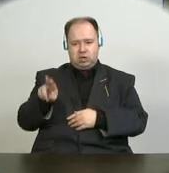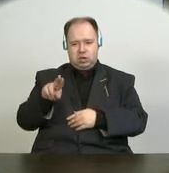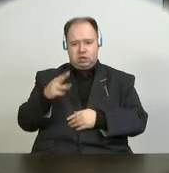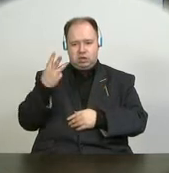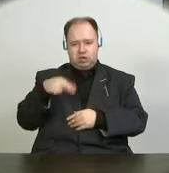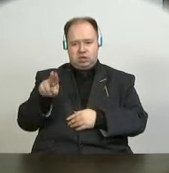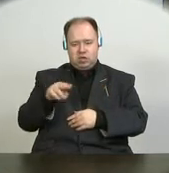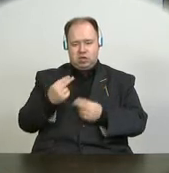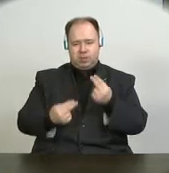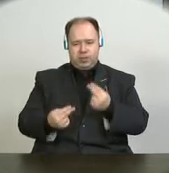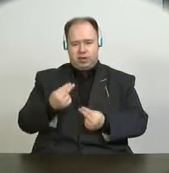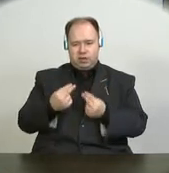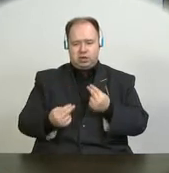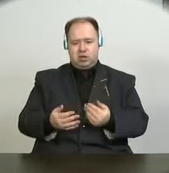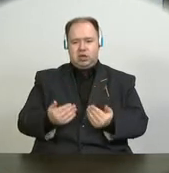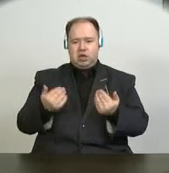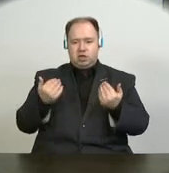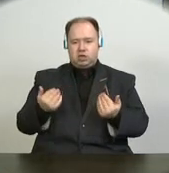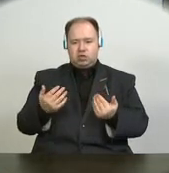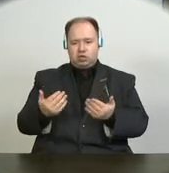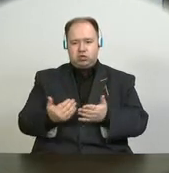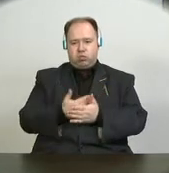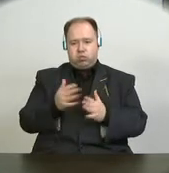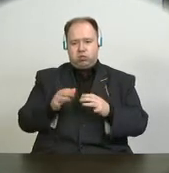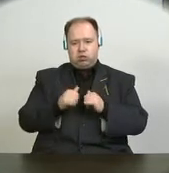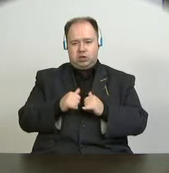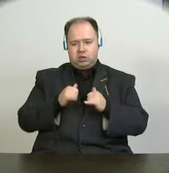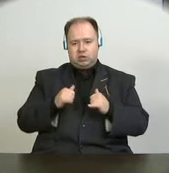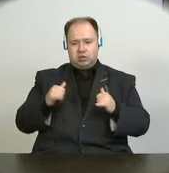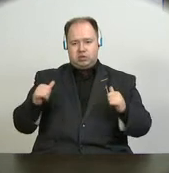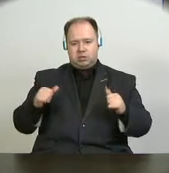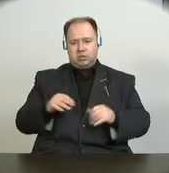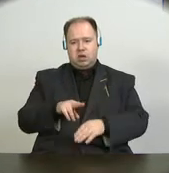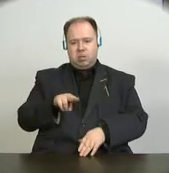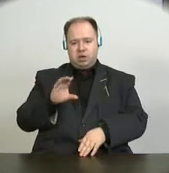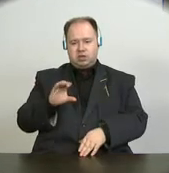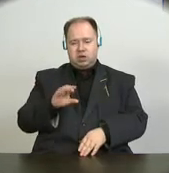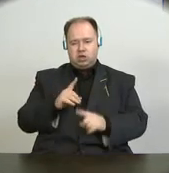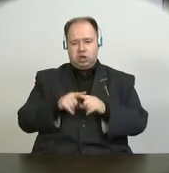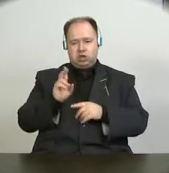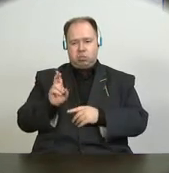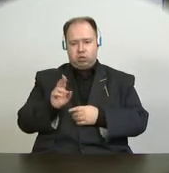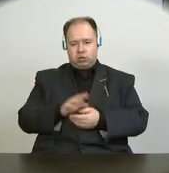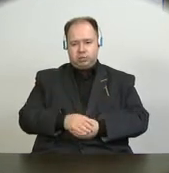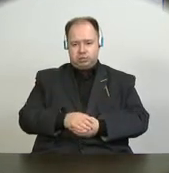двухтысячных уже такие более менее современные приставки которые вы знаете там playstation и xbox и